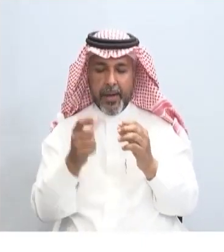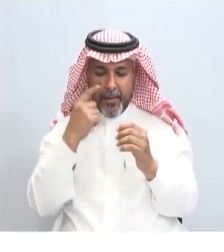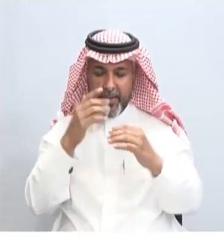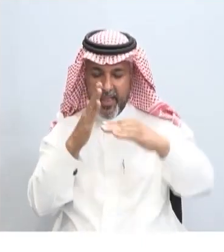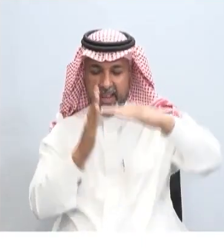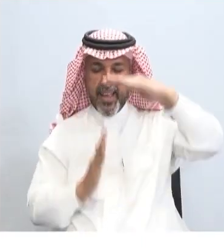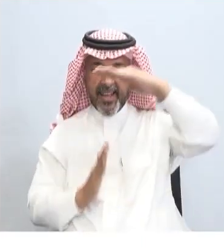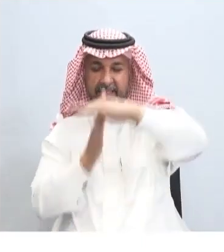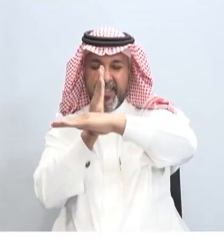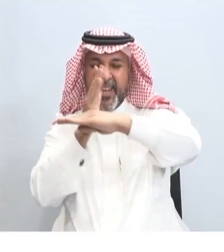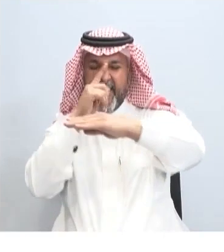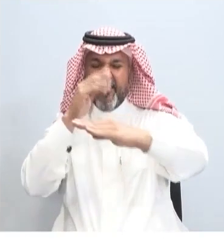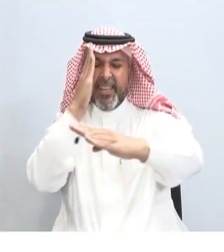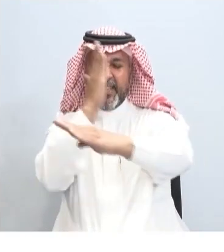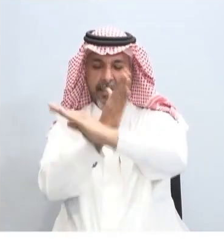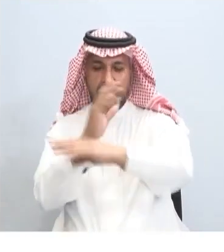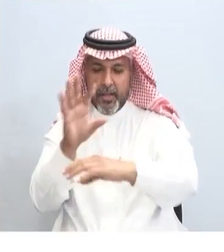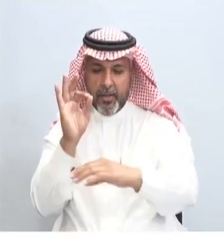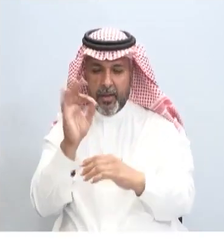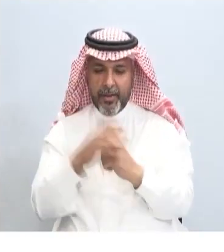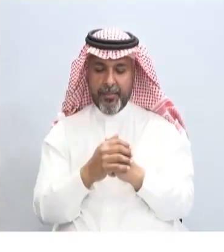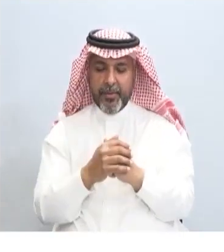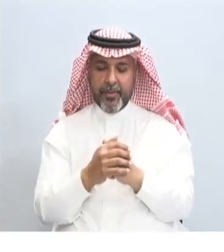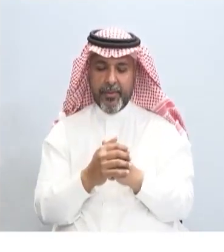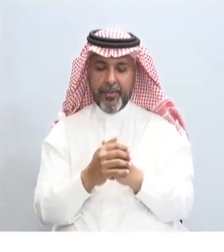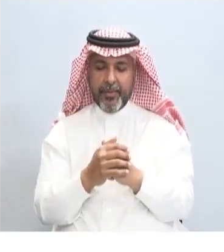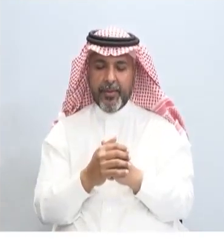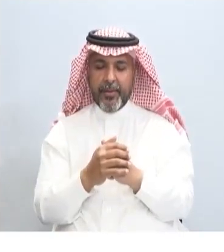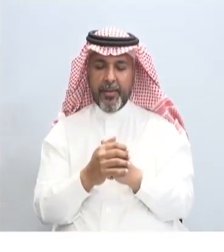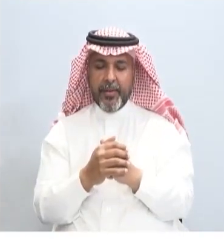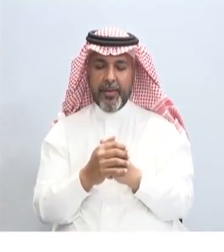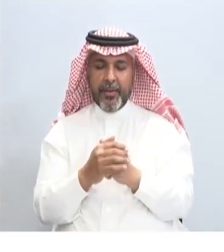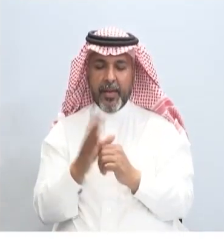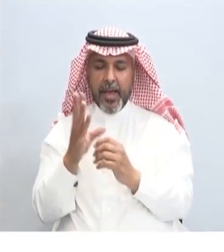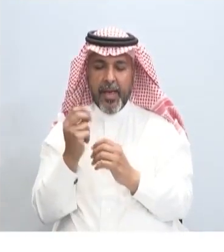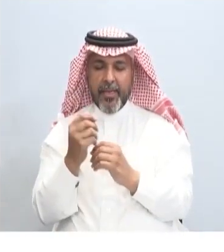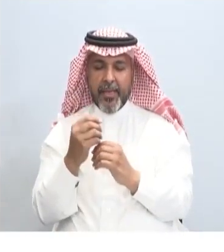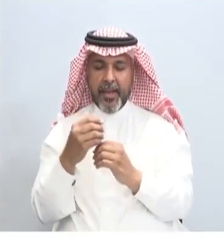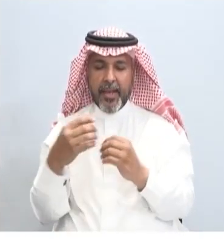عناصر مشتركه فبتالي هنا نقول ان الحادثتان غير متنافيين